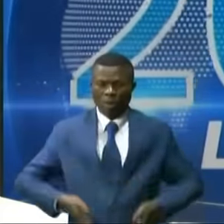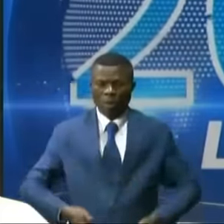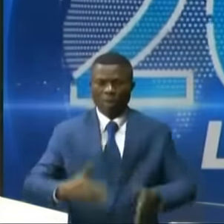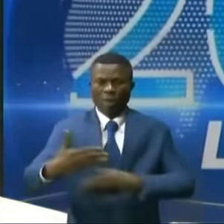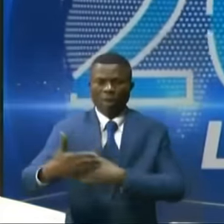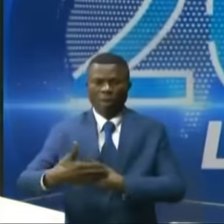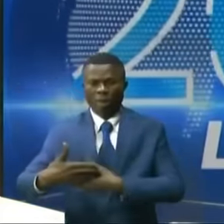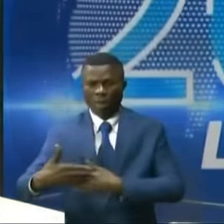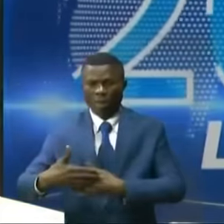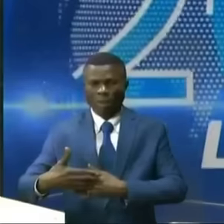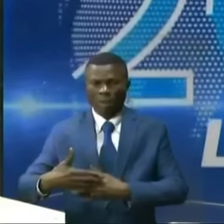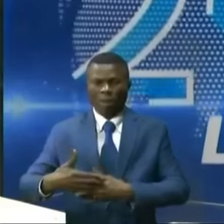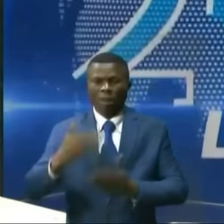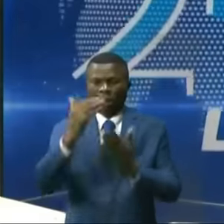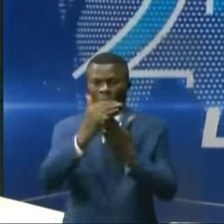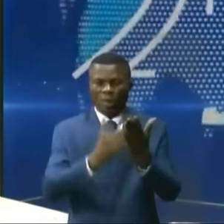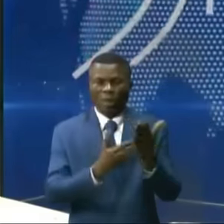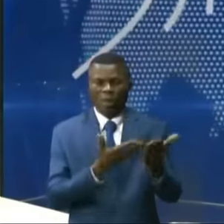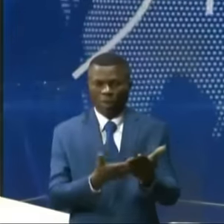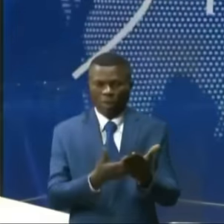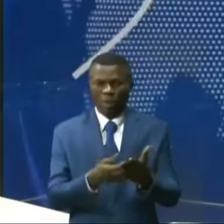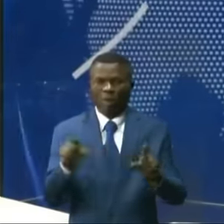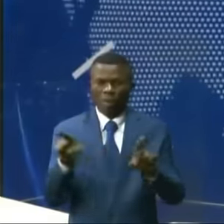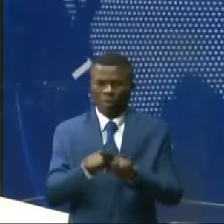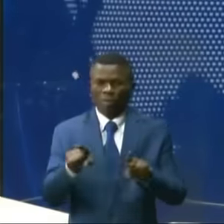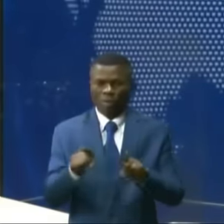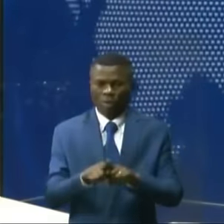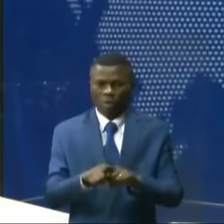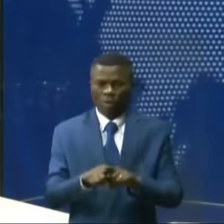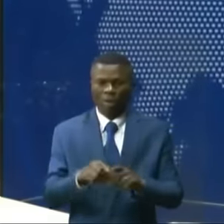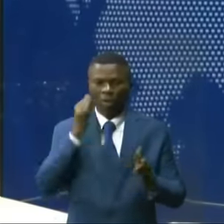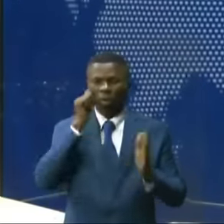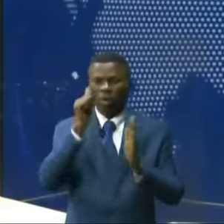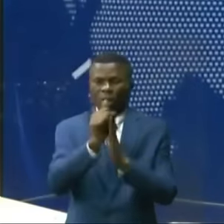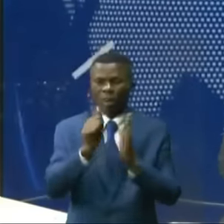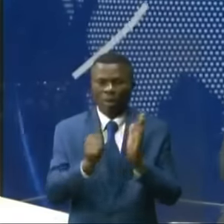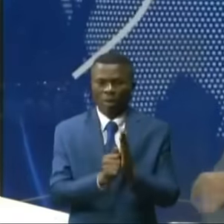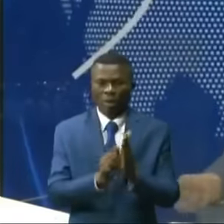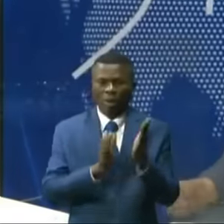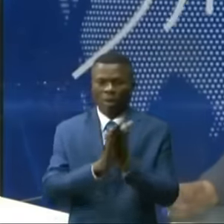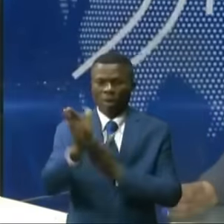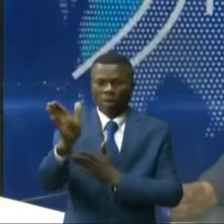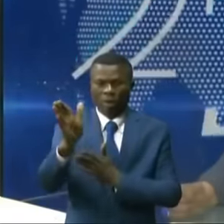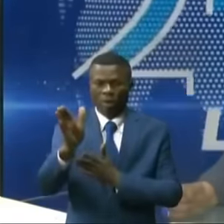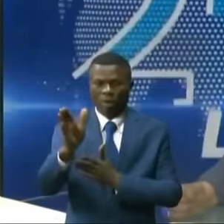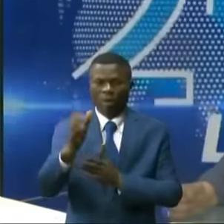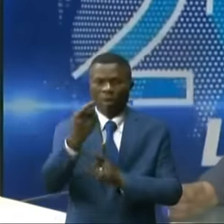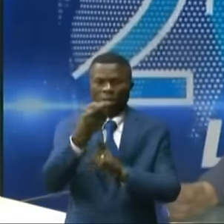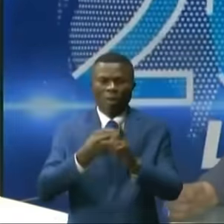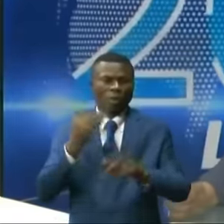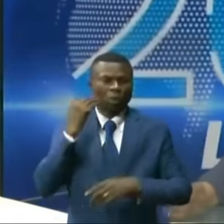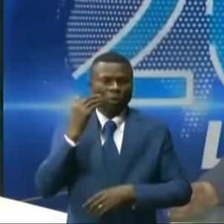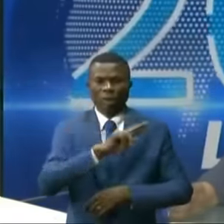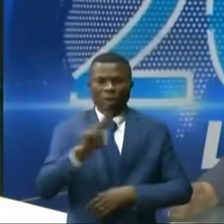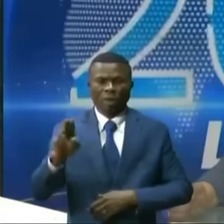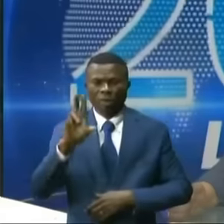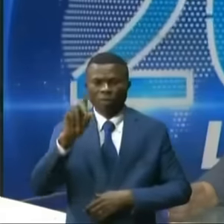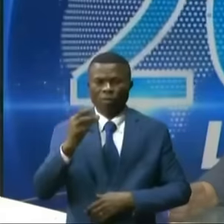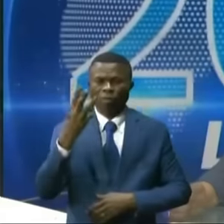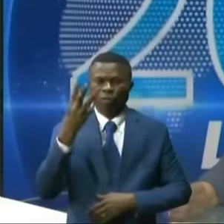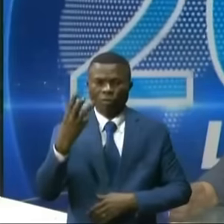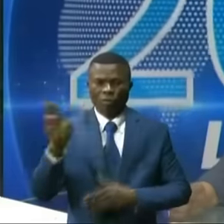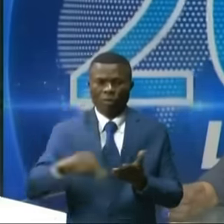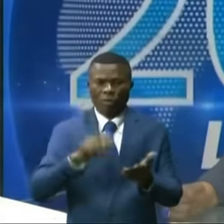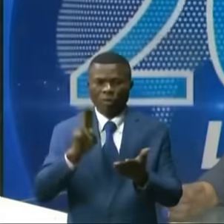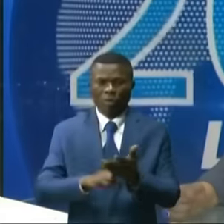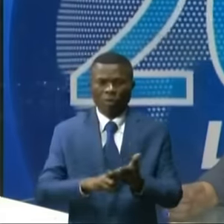l'espace si haut mentionné conformément à l'arrêté du 15 juin 2023 c'est